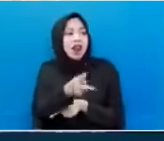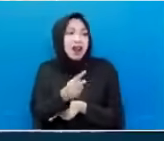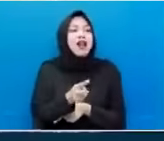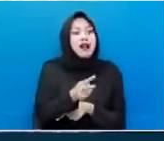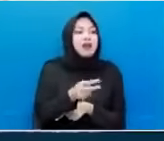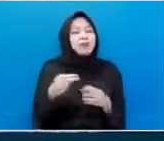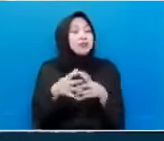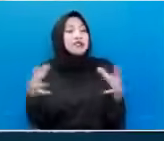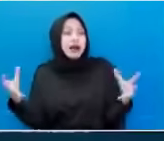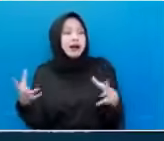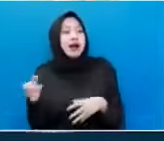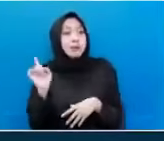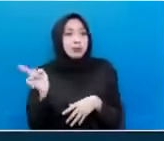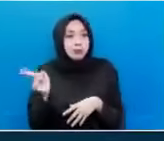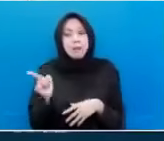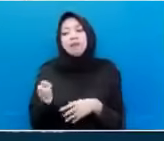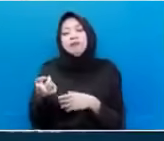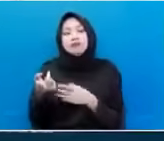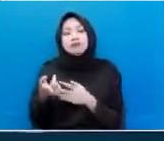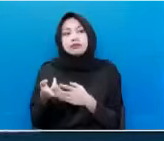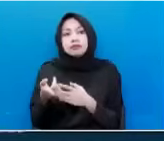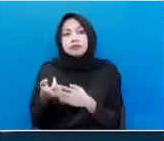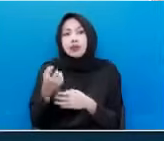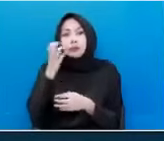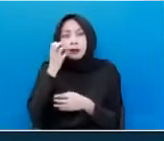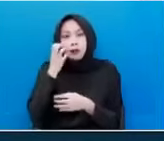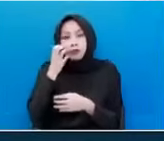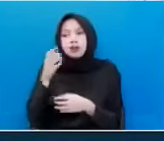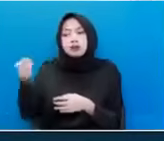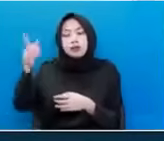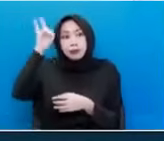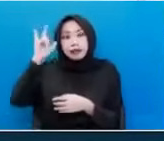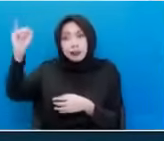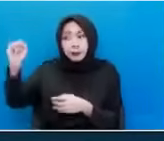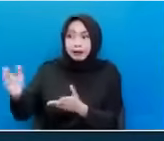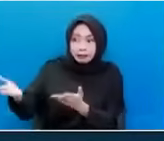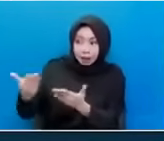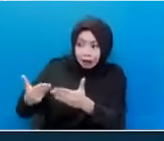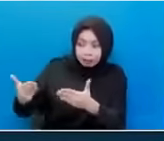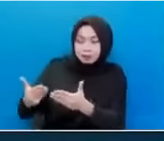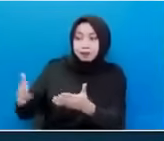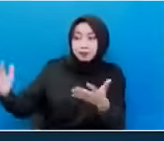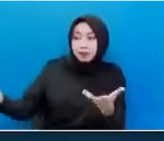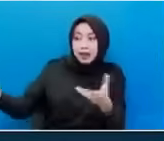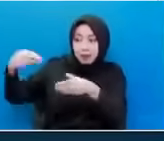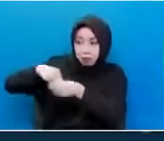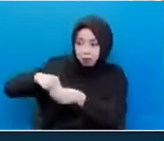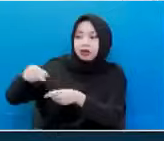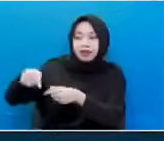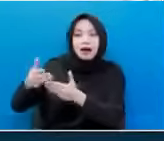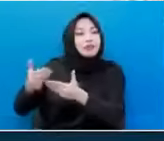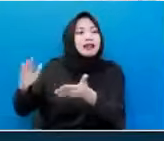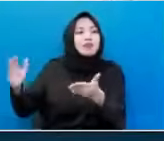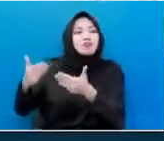berkomunikasi termasuk misalnya memberikan ruang buat Pedi perjuangan bergabung dengan Koalisi pemerintahannya